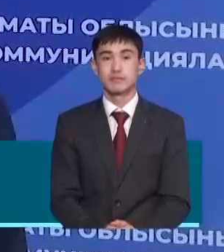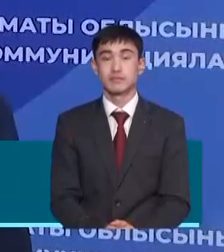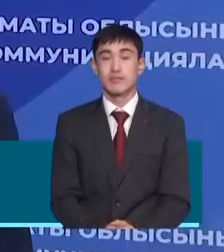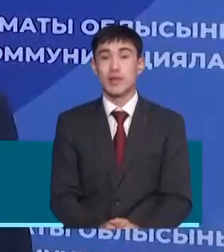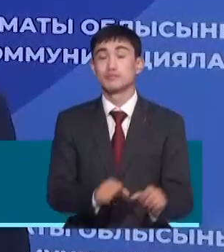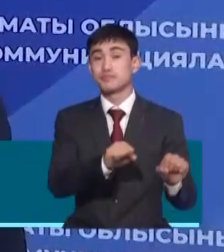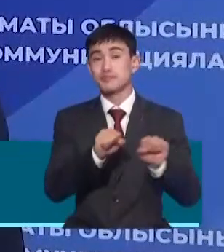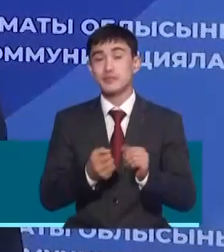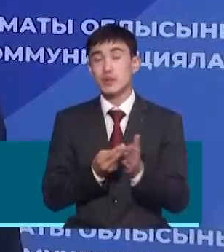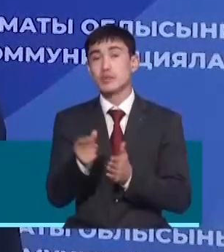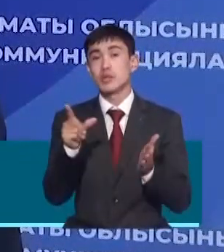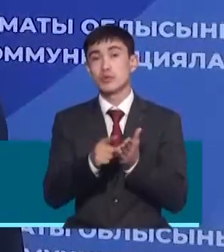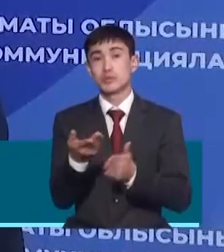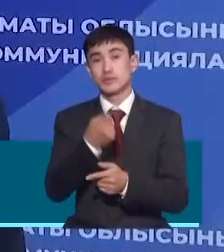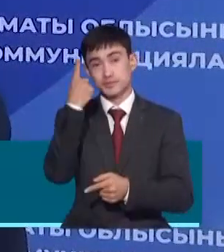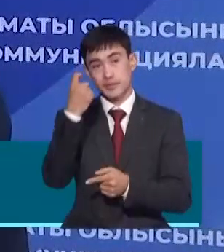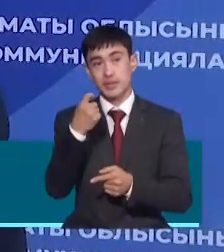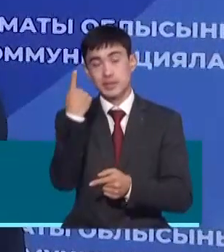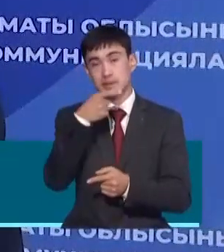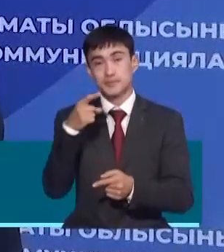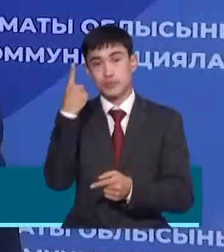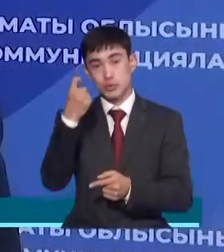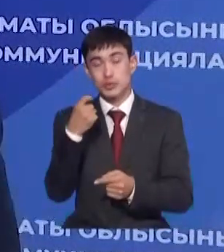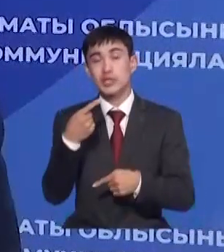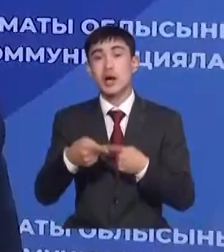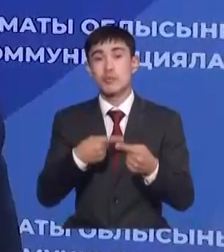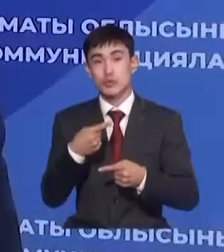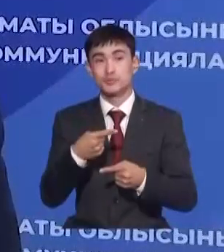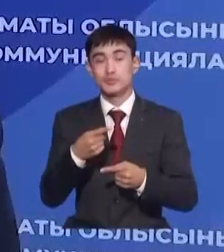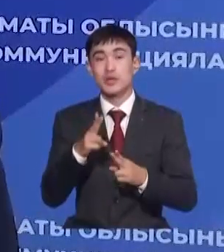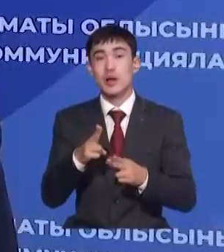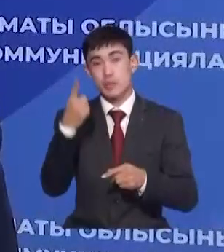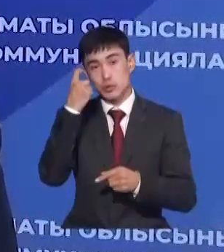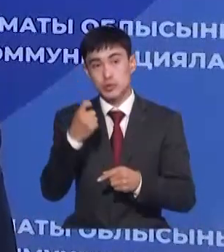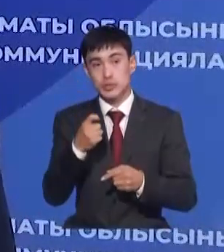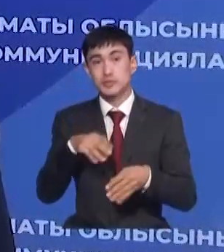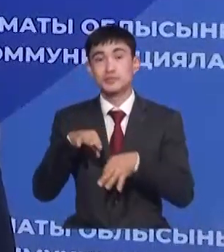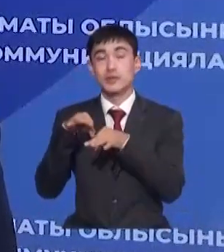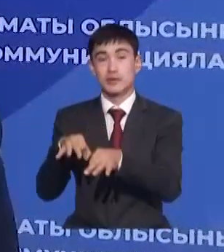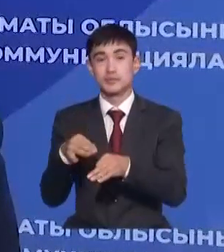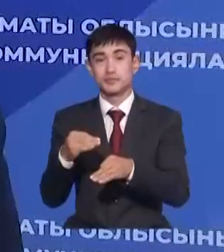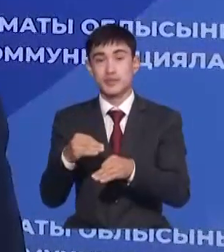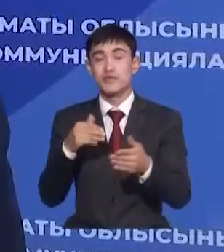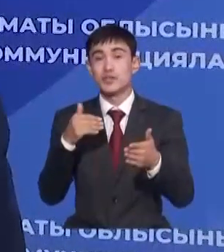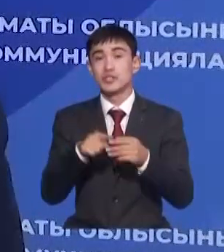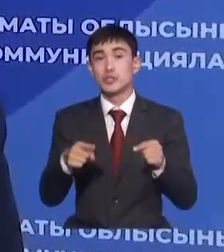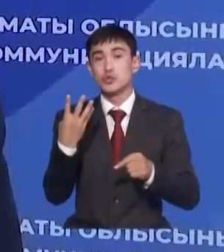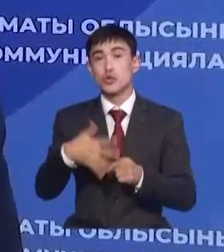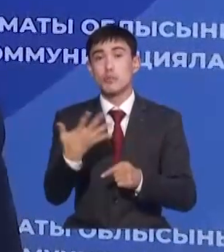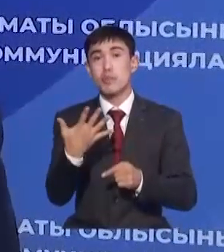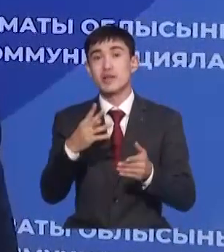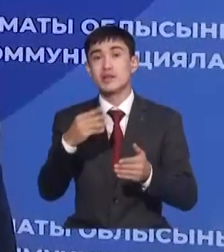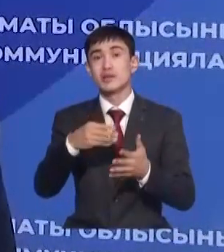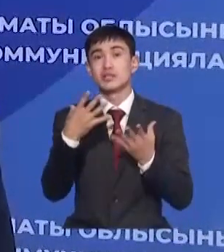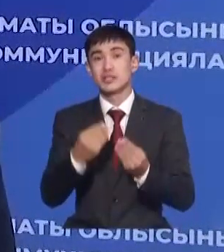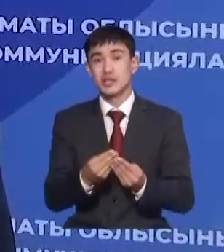При задержке оплаты налогов мы выдаем этим лицам предупреждение. После того, как предупреждение доставлено, в течение 45